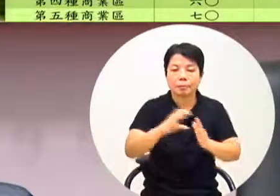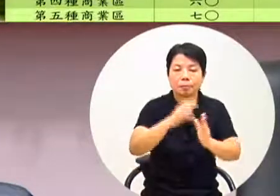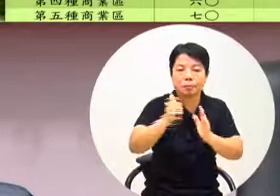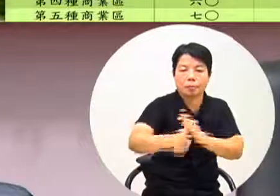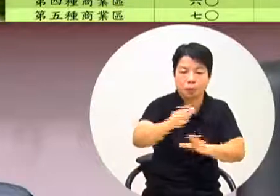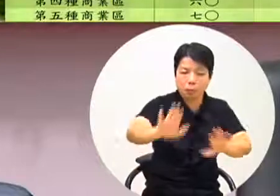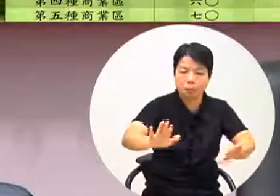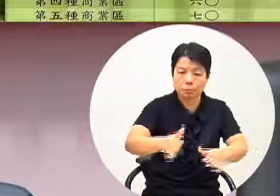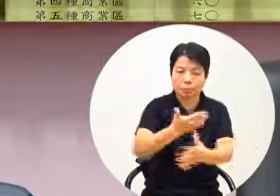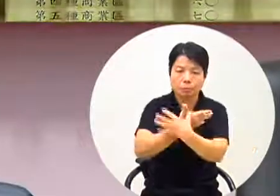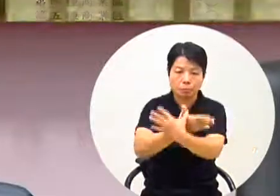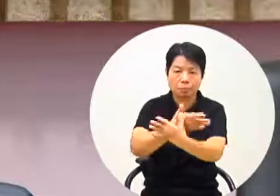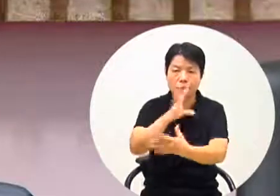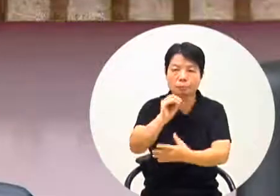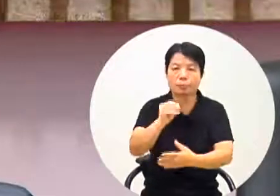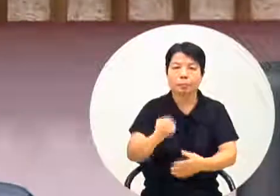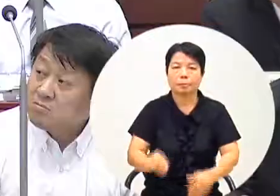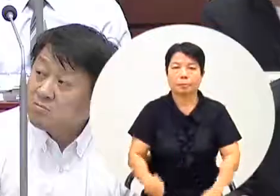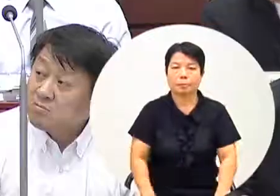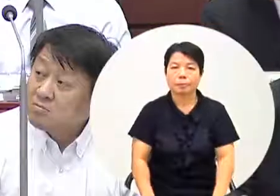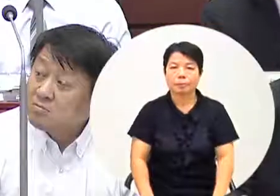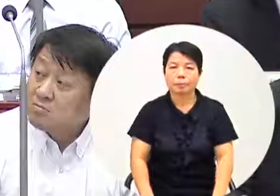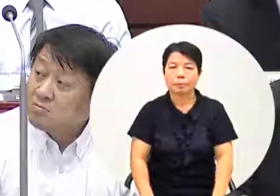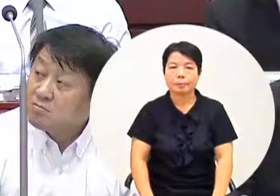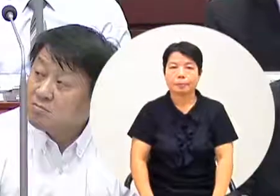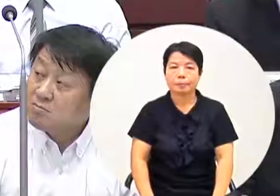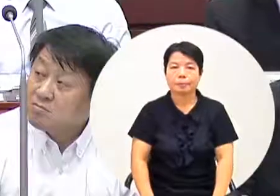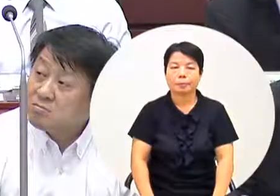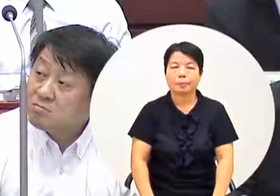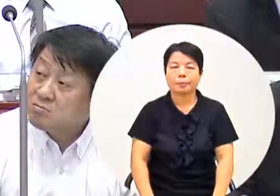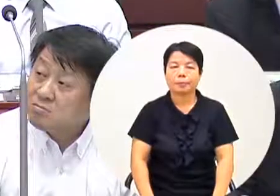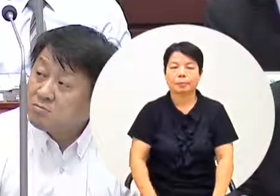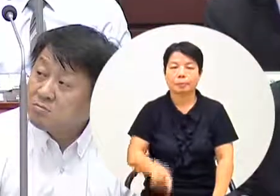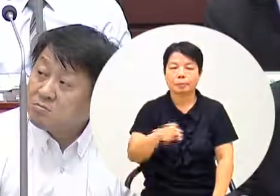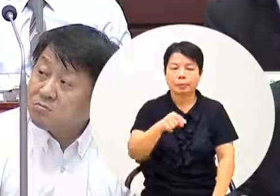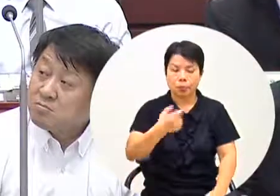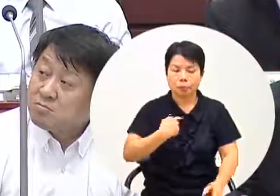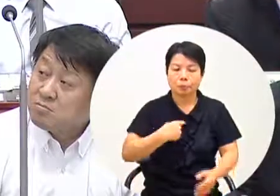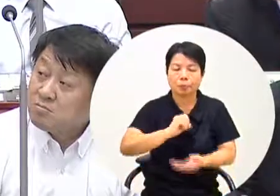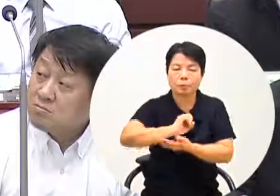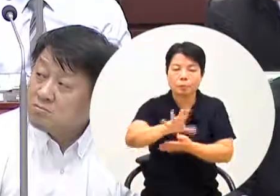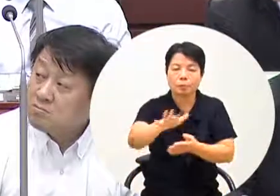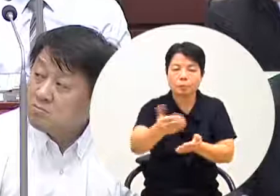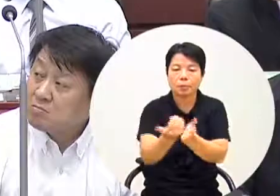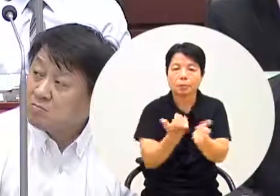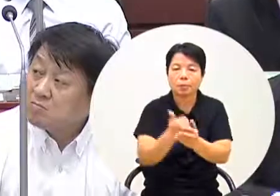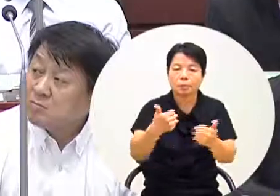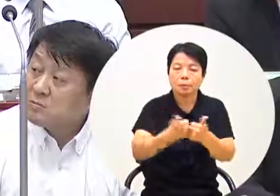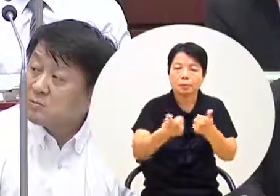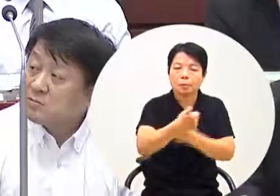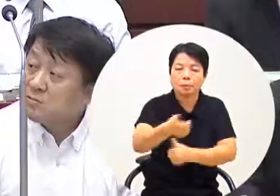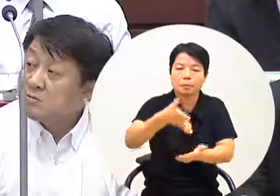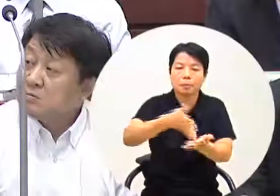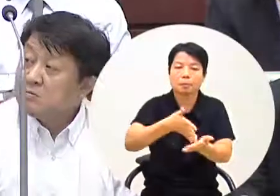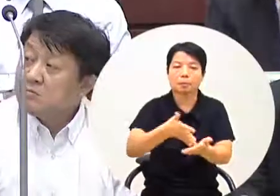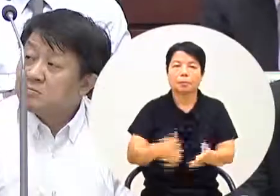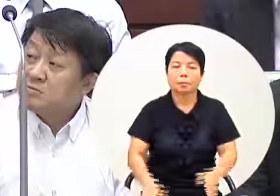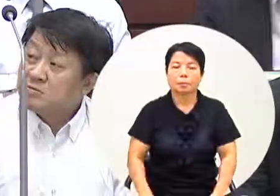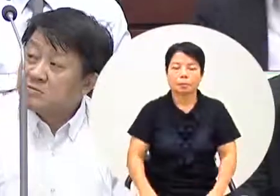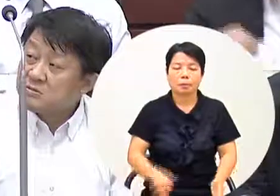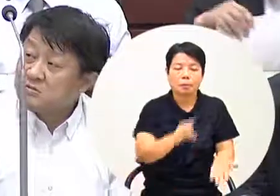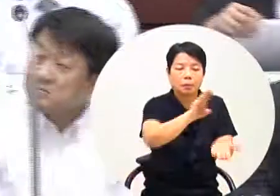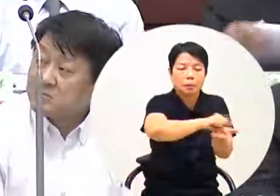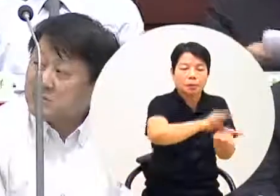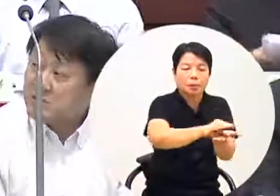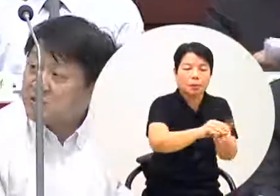励吗？起码够吧。 来，谢谢主席，谢谢委员。那个跟议员报告，有关于刚议员提到的那个停车空间的